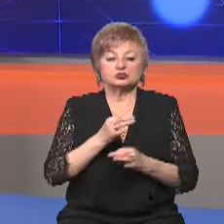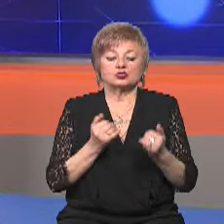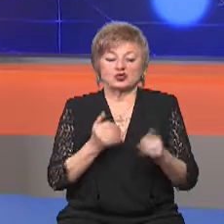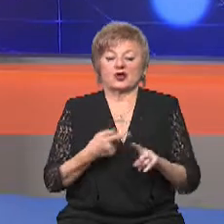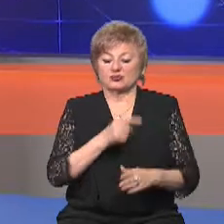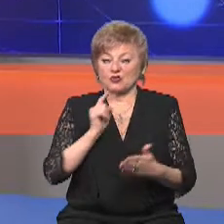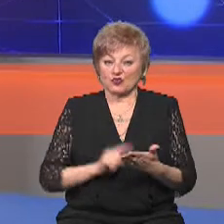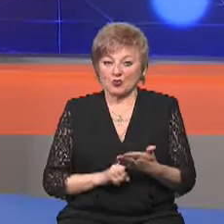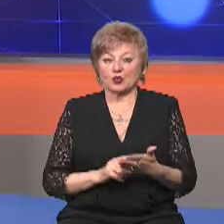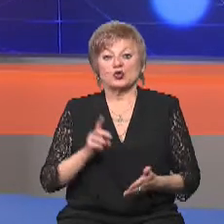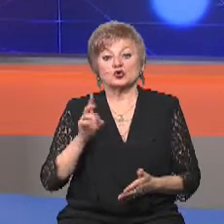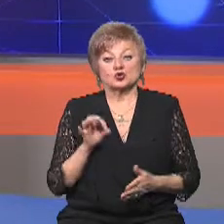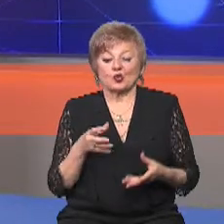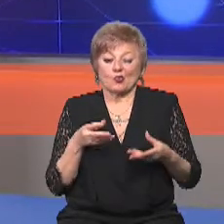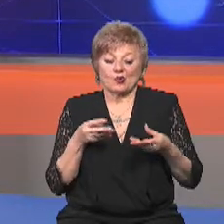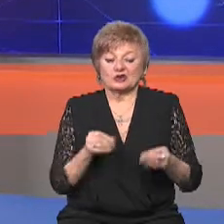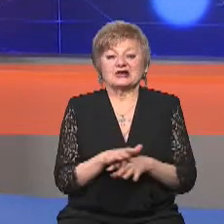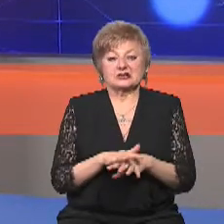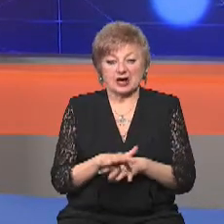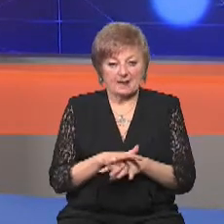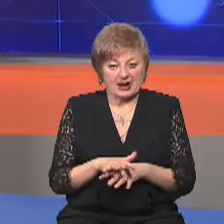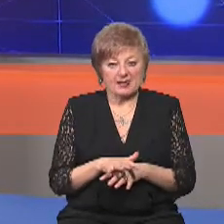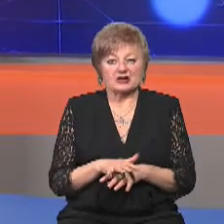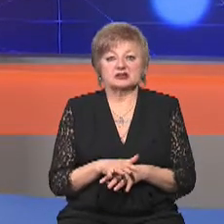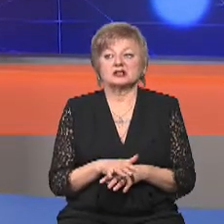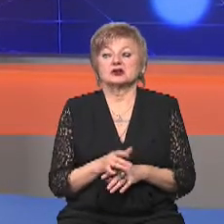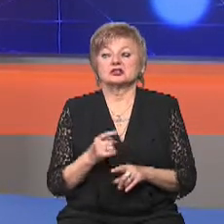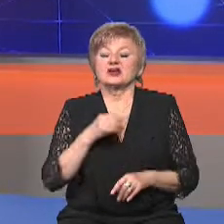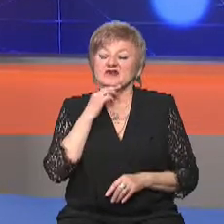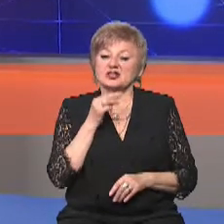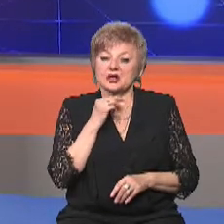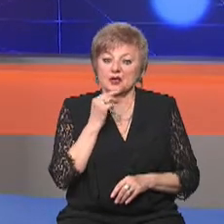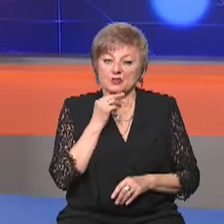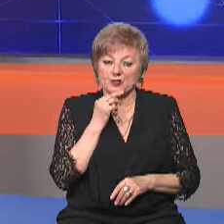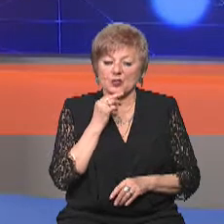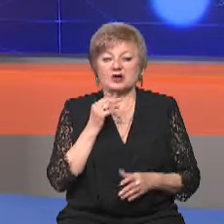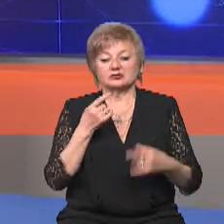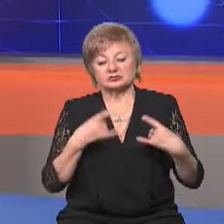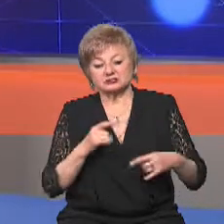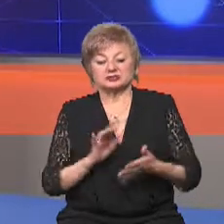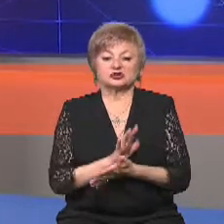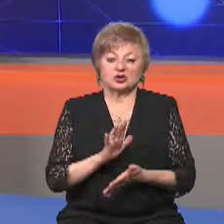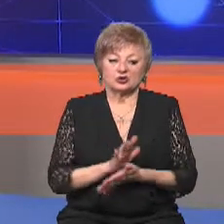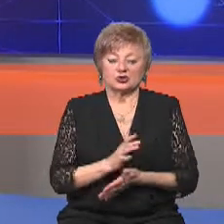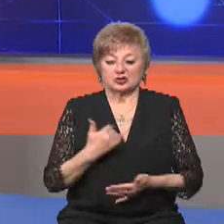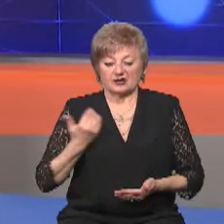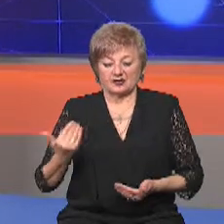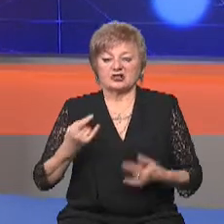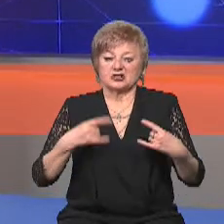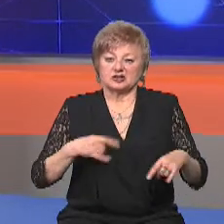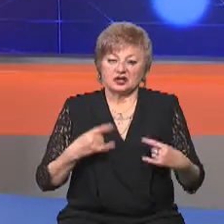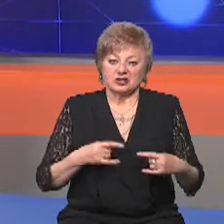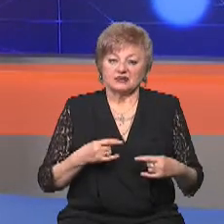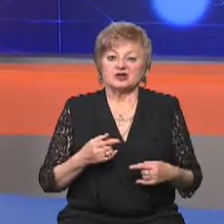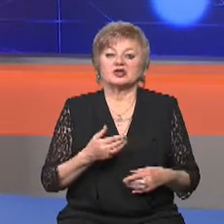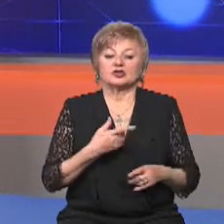питанню. Але під тиском громадськості, під тиском уваги медіа, зокрема Суспільного, ми домоглись до того, що